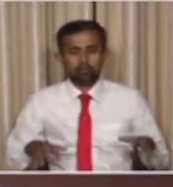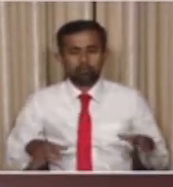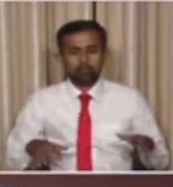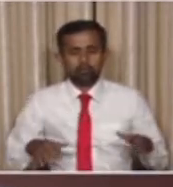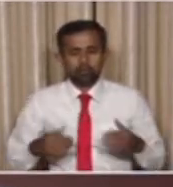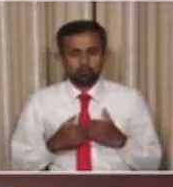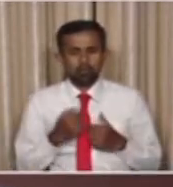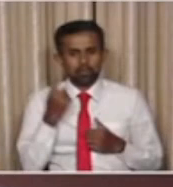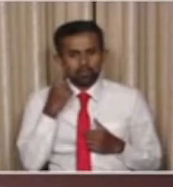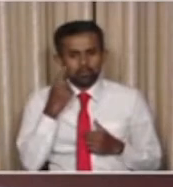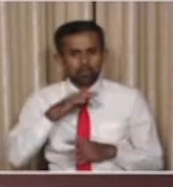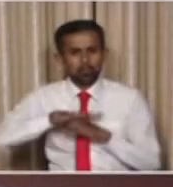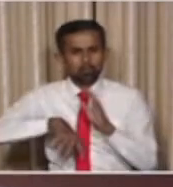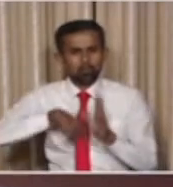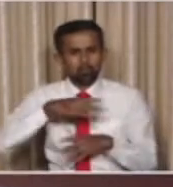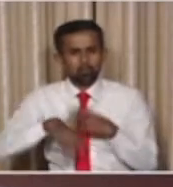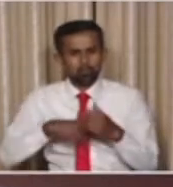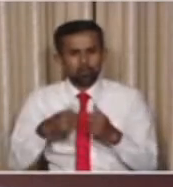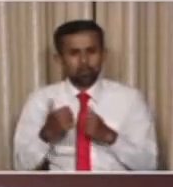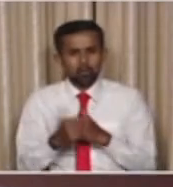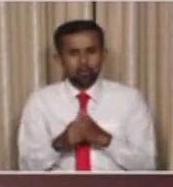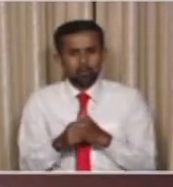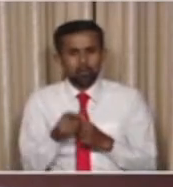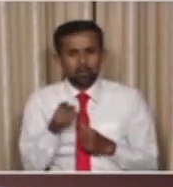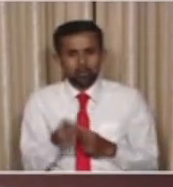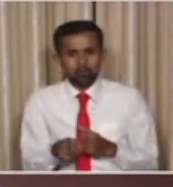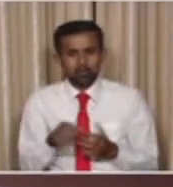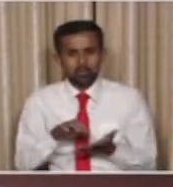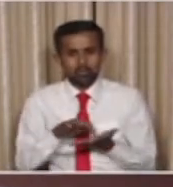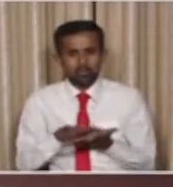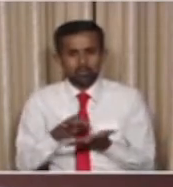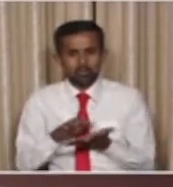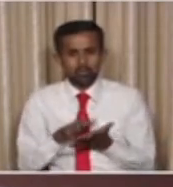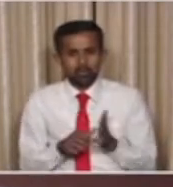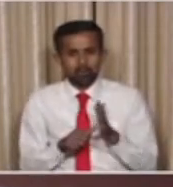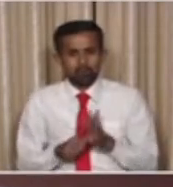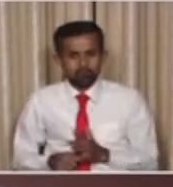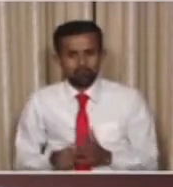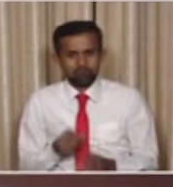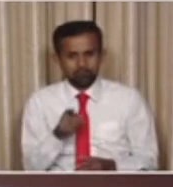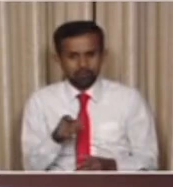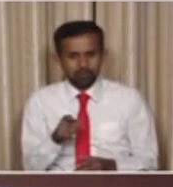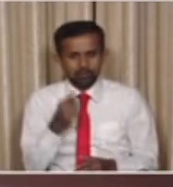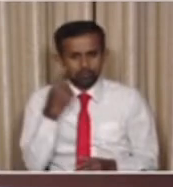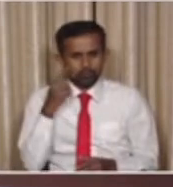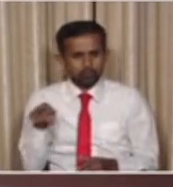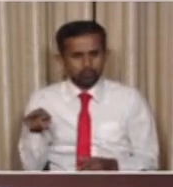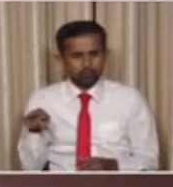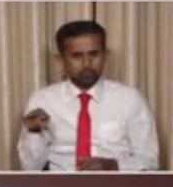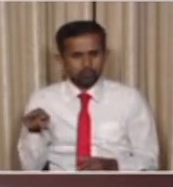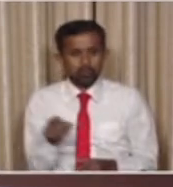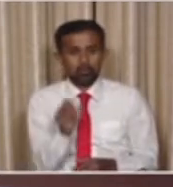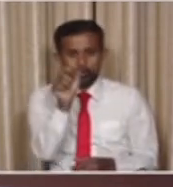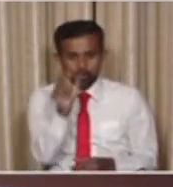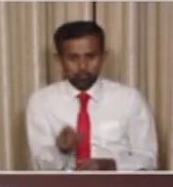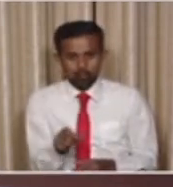මට හිතෙනවා සමහර විට මේ ව්‍යාකූල තත්ත්වේ නිර්මාණය කිරීමම මෙම තීන්දුව තීරණවල යටවුමනාවක් තිබ්බද කියන සාධාරණ සැකේ මතුවෙනවා. ඒ නිසා